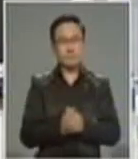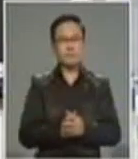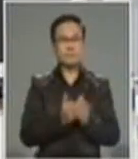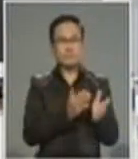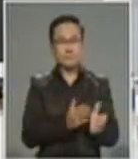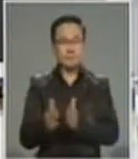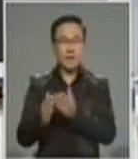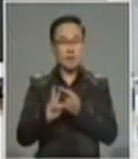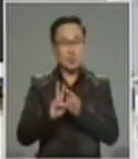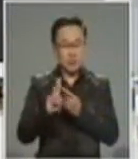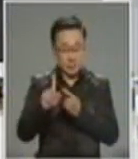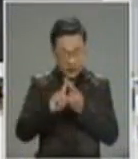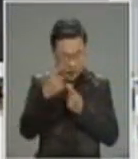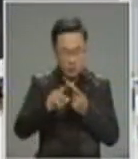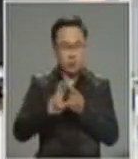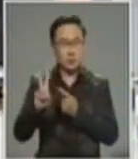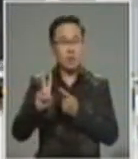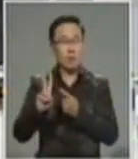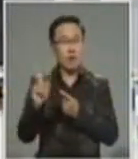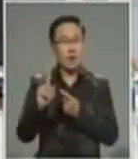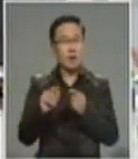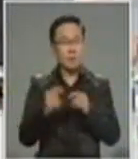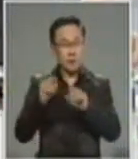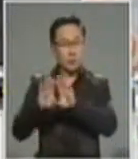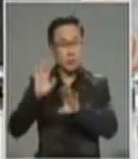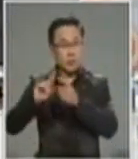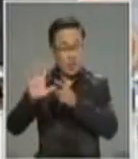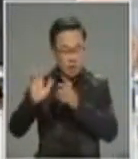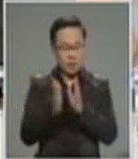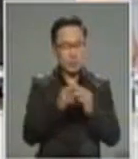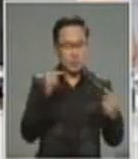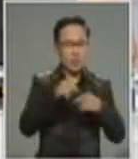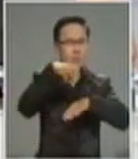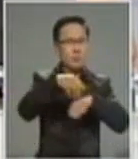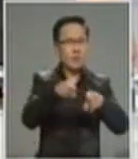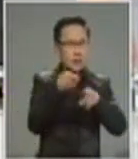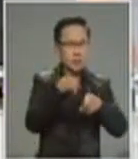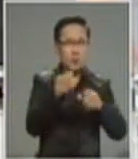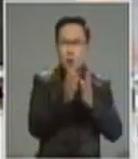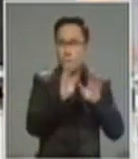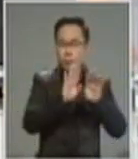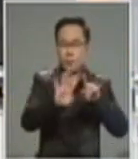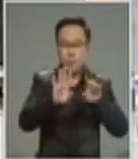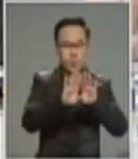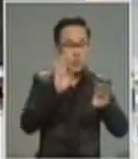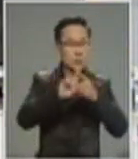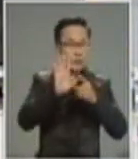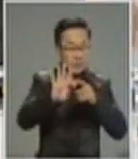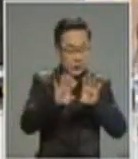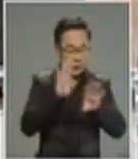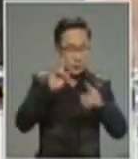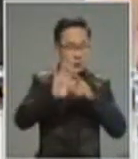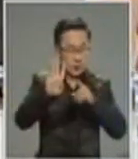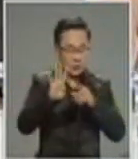อีกจุดนึงค่ะคุณผู้ชมคะเมื่อสักครู่นี้ไปที่ประตู 5บริเวณคลองแอนนะคะแต่ว่าที่จุดอีกจุดนึงก็คือบริเวณประตู 4นะคะประตู 4ตรงนี้